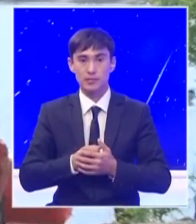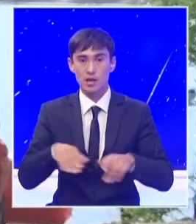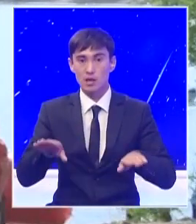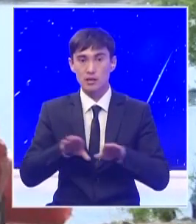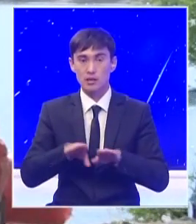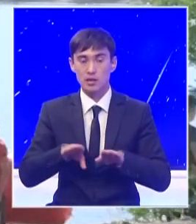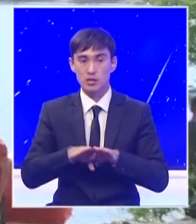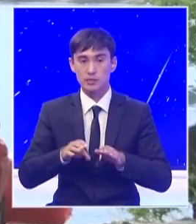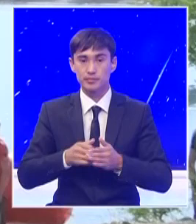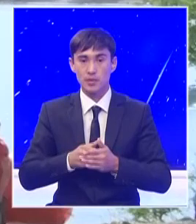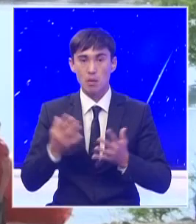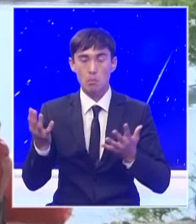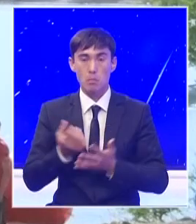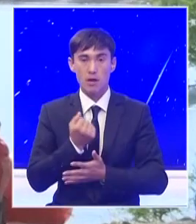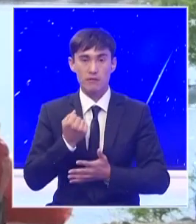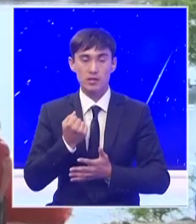также